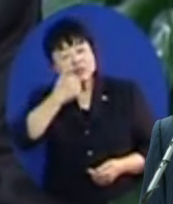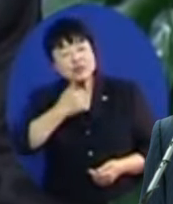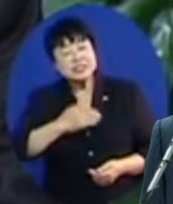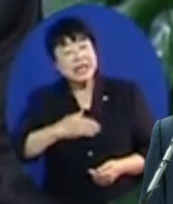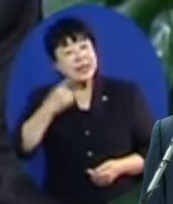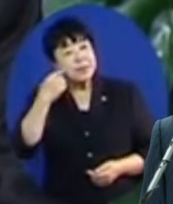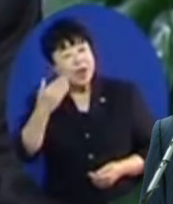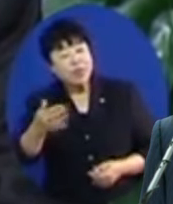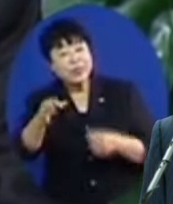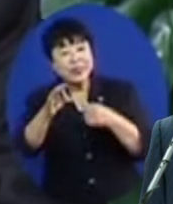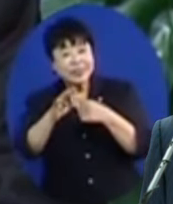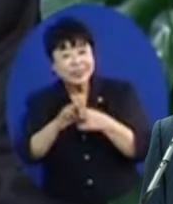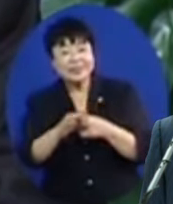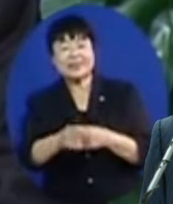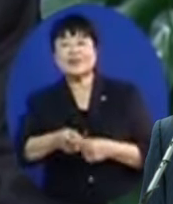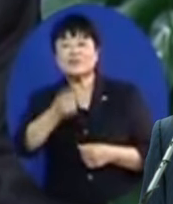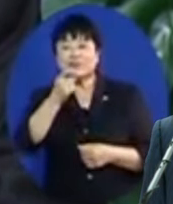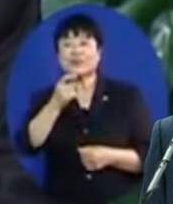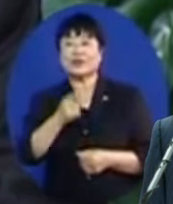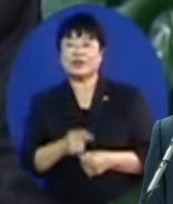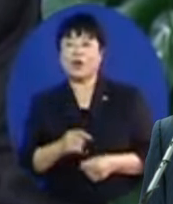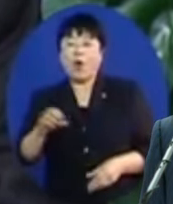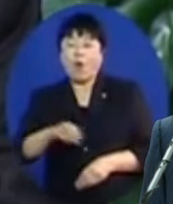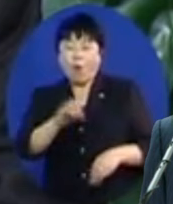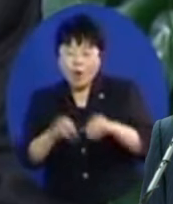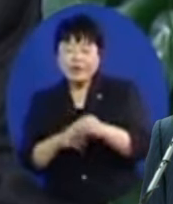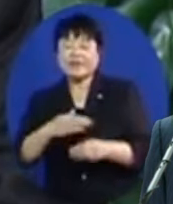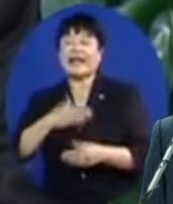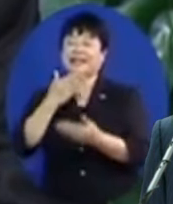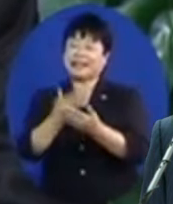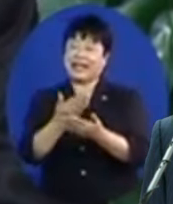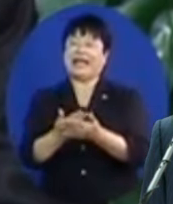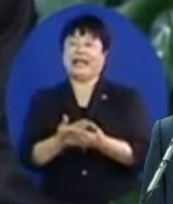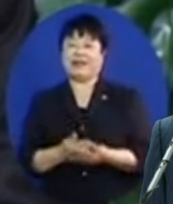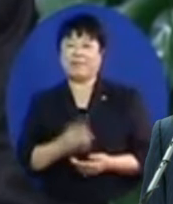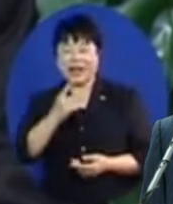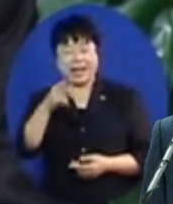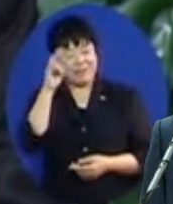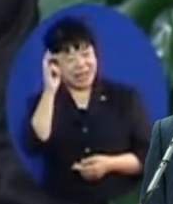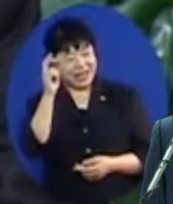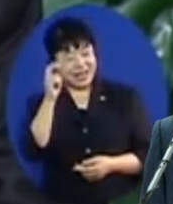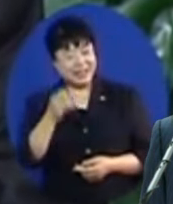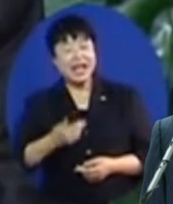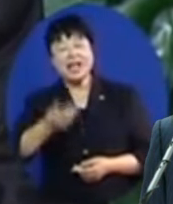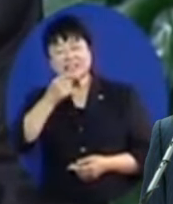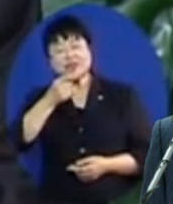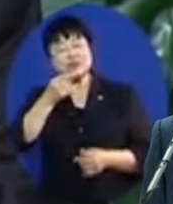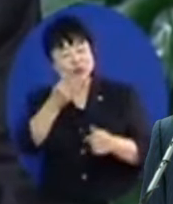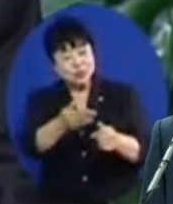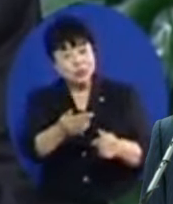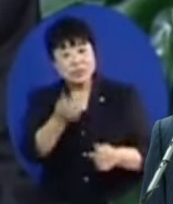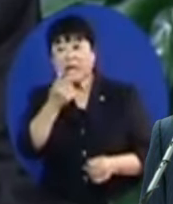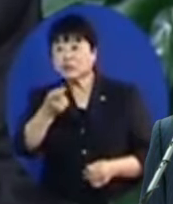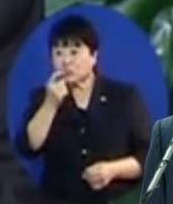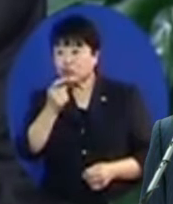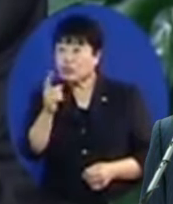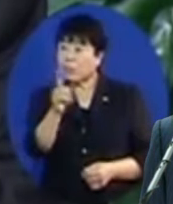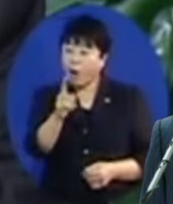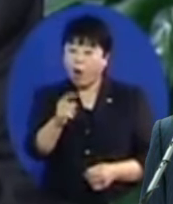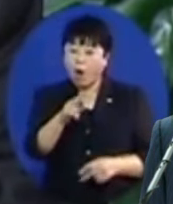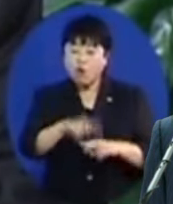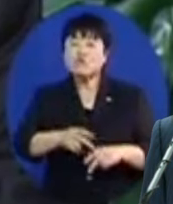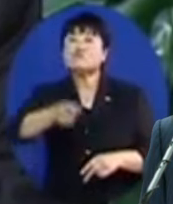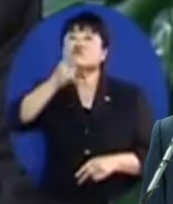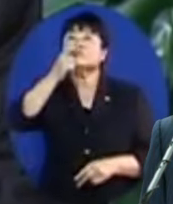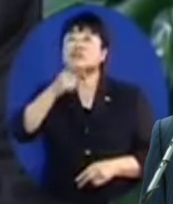알았다면 네가 오히려 물을 구했을 것이요, 내가 생수를 내게 줄 것이요. 뭐요? 생수를요? 이 우문